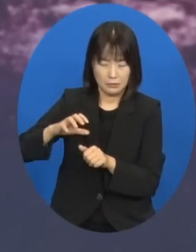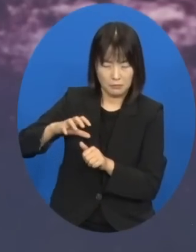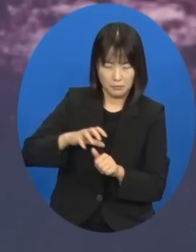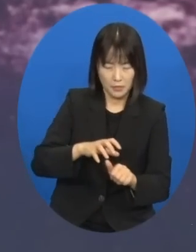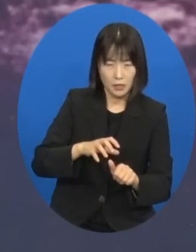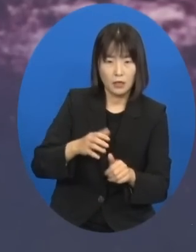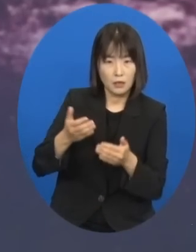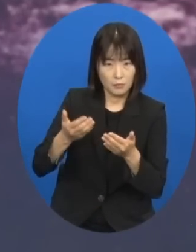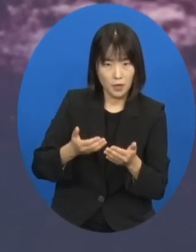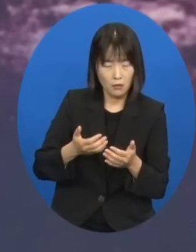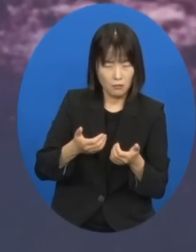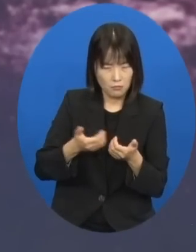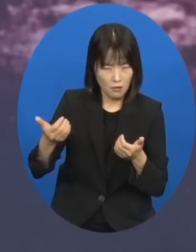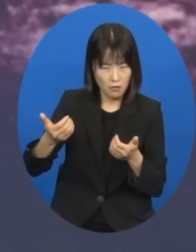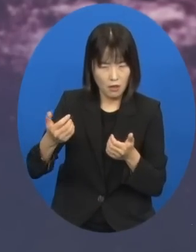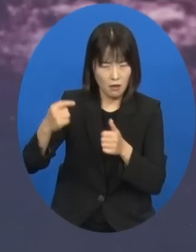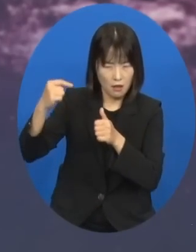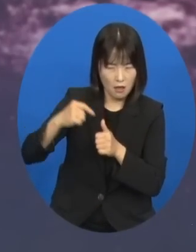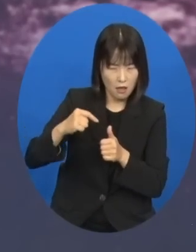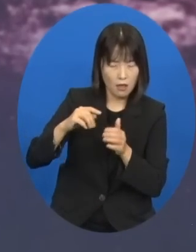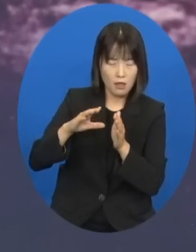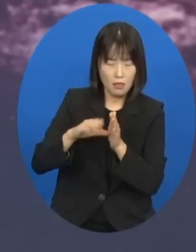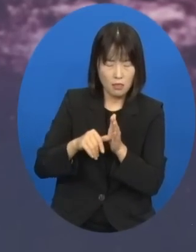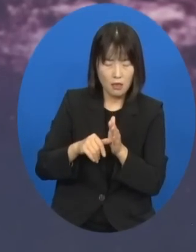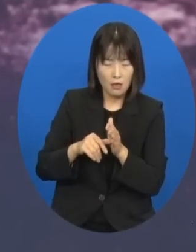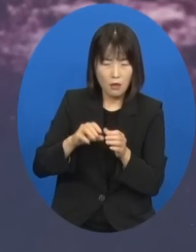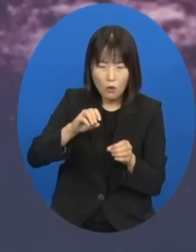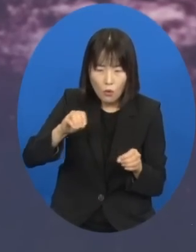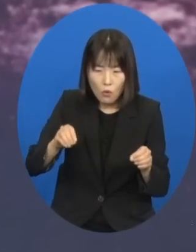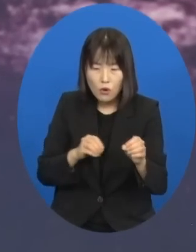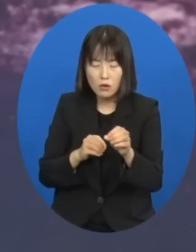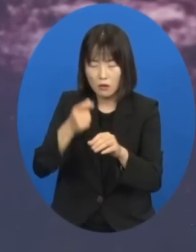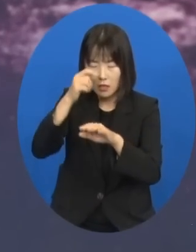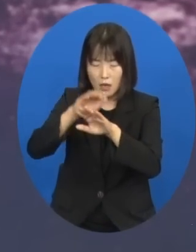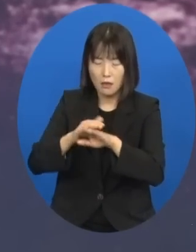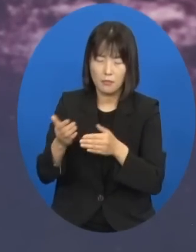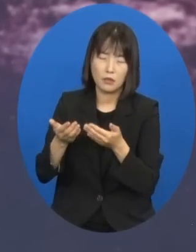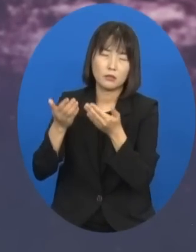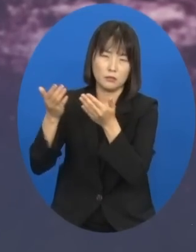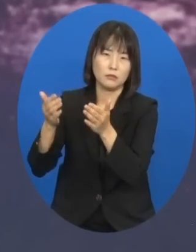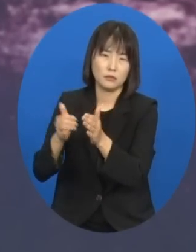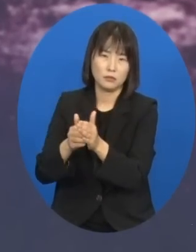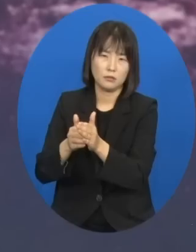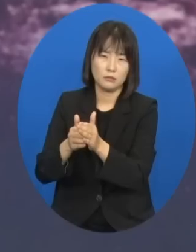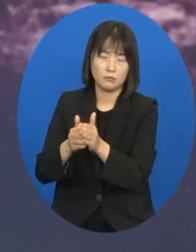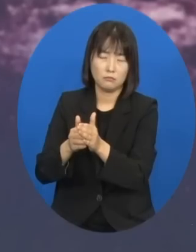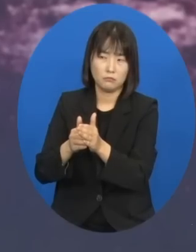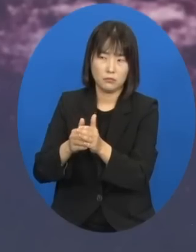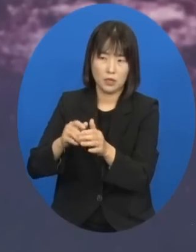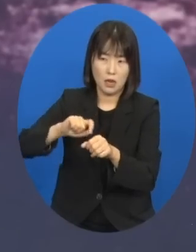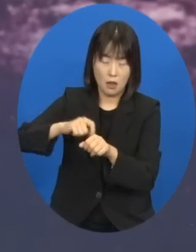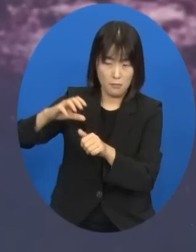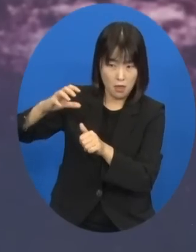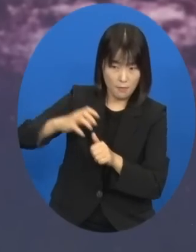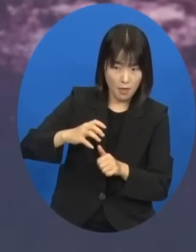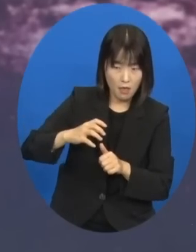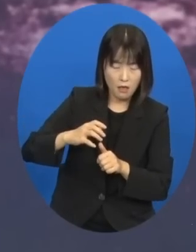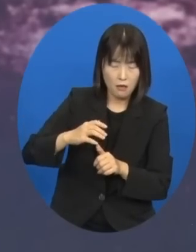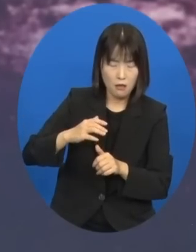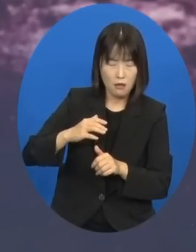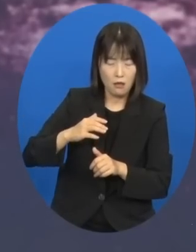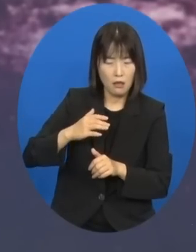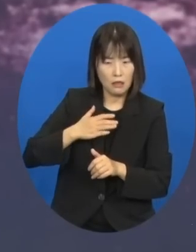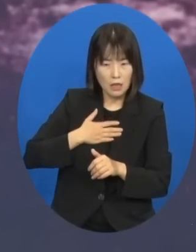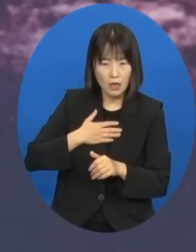어디로 갔다고요? 예배의 자리로 오히려 더 나가는 거야. 너희가 핍박해, 너희가 나 떠나라고 해, 난 그럴수록